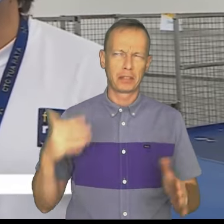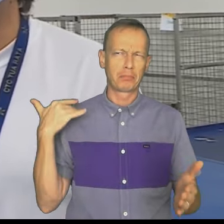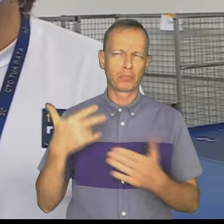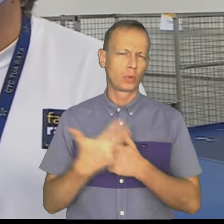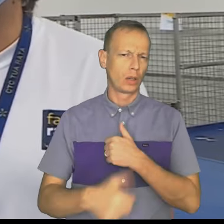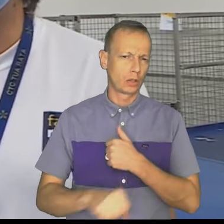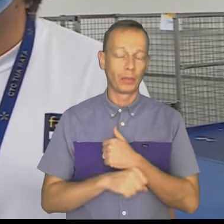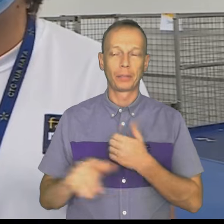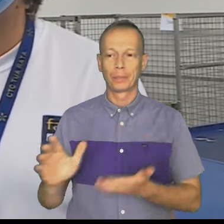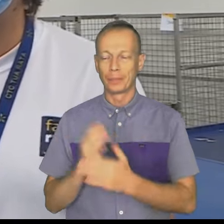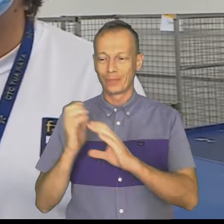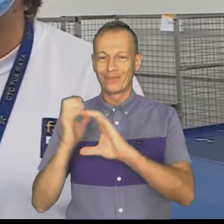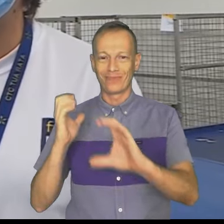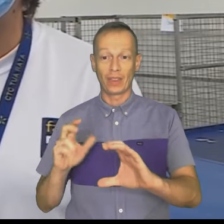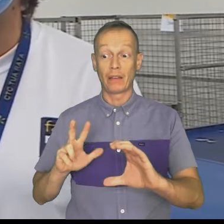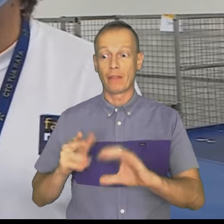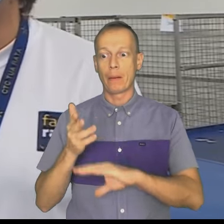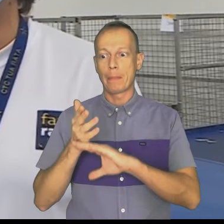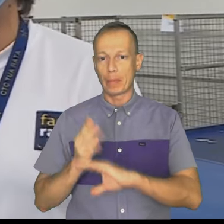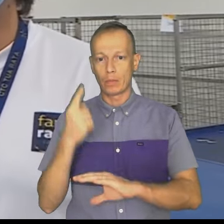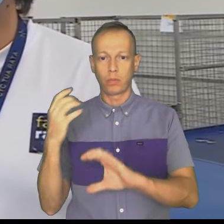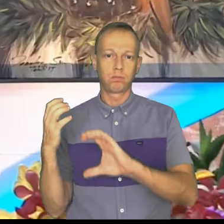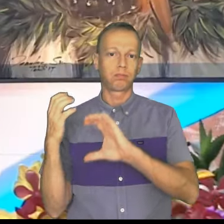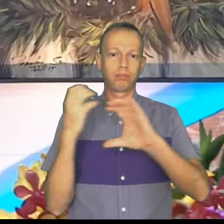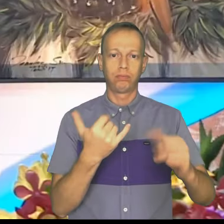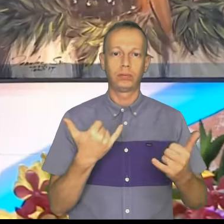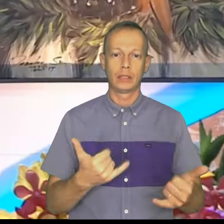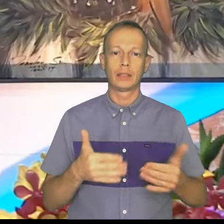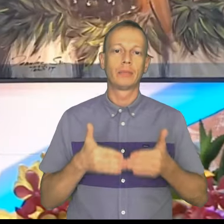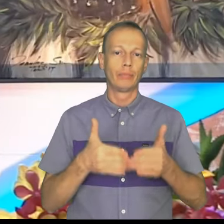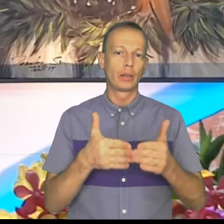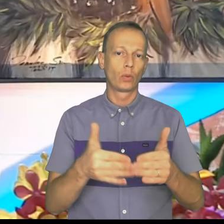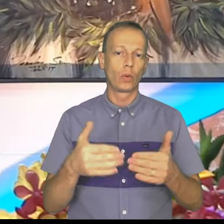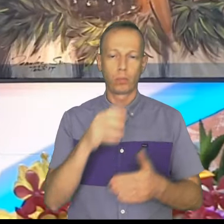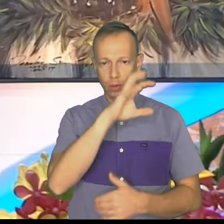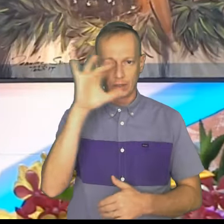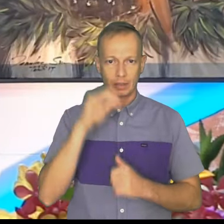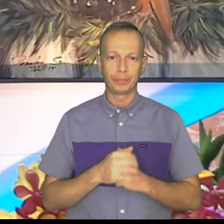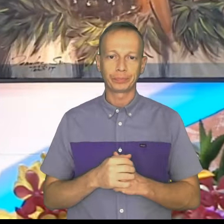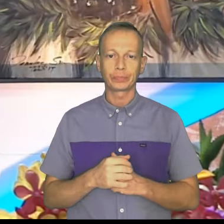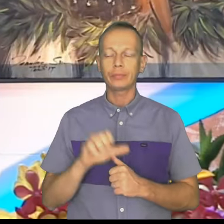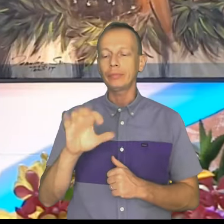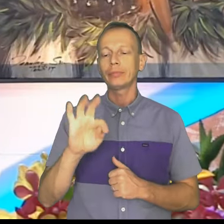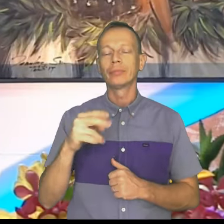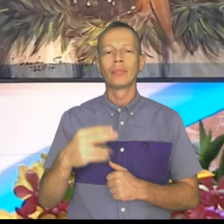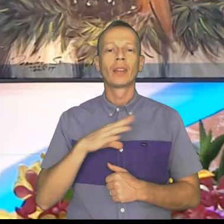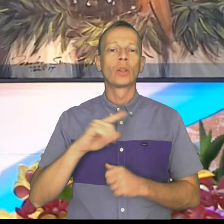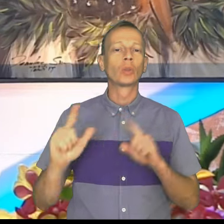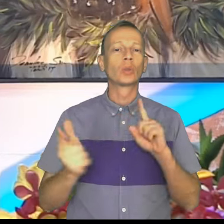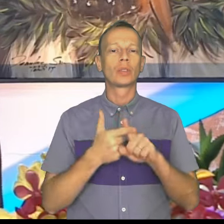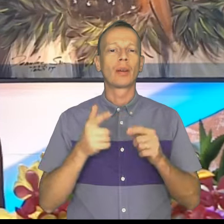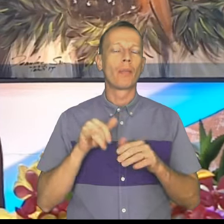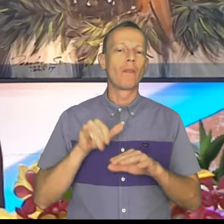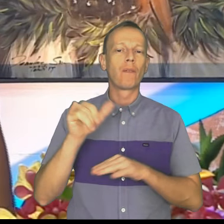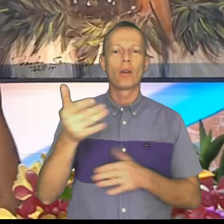préparé ces conteneurs et qu sont prêts à embarquer sur un bateau à destination de la Polynésie. Voilà, et sachez qu'ATN organise un deuxième vol cargo vers Los Angeles